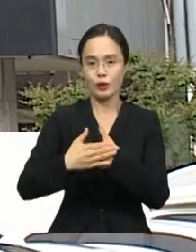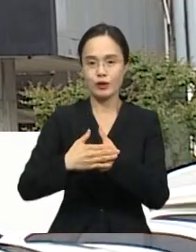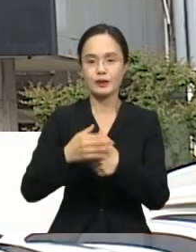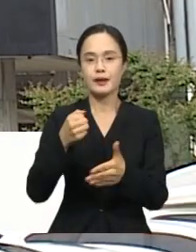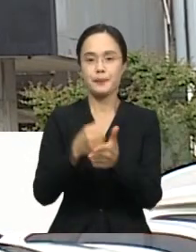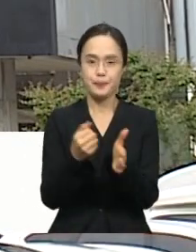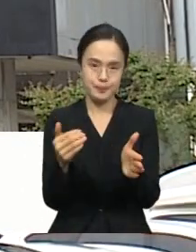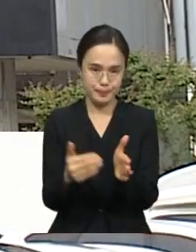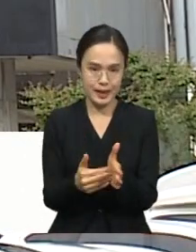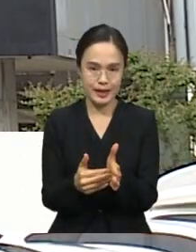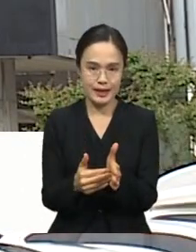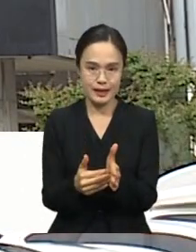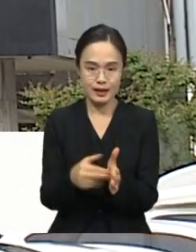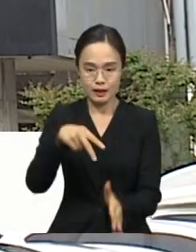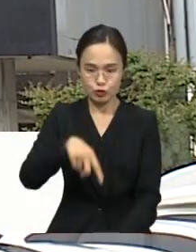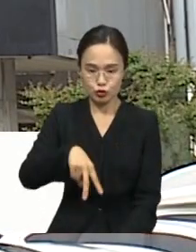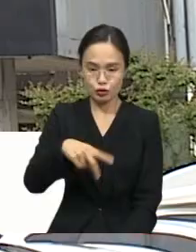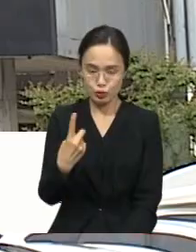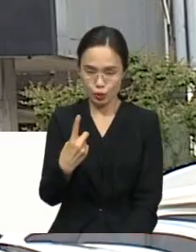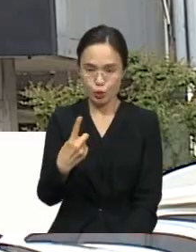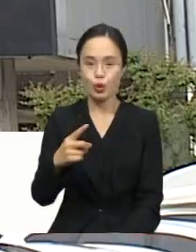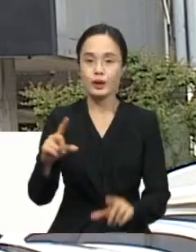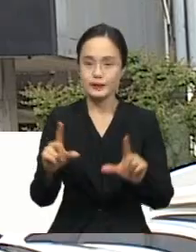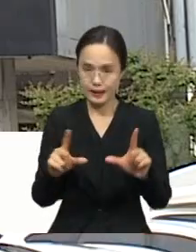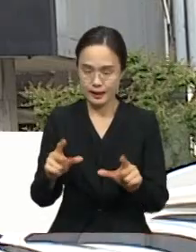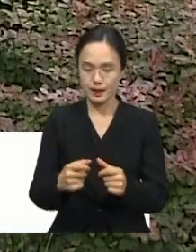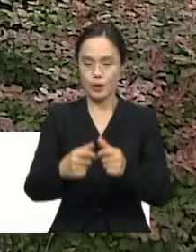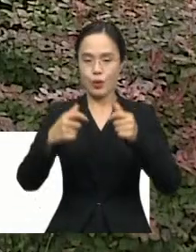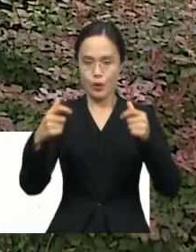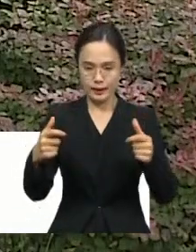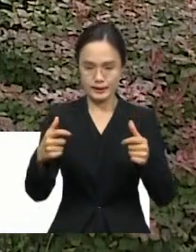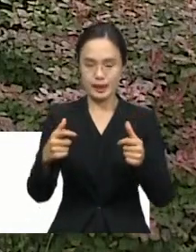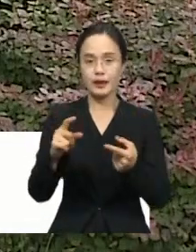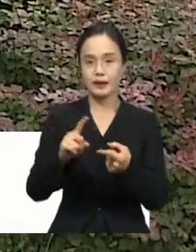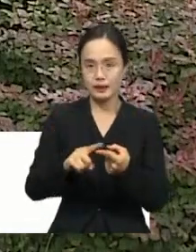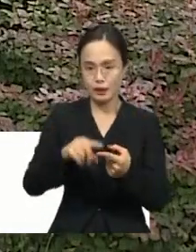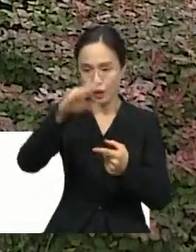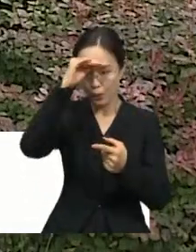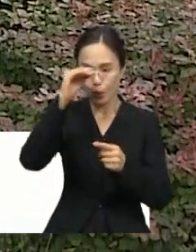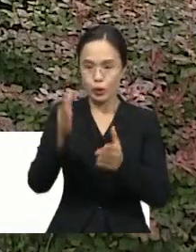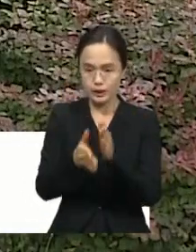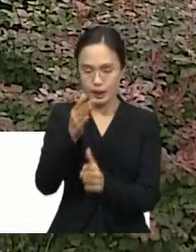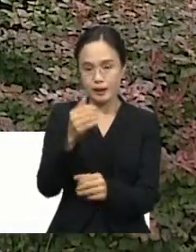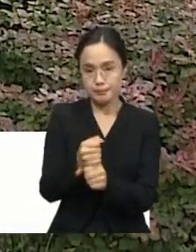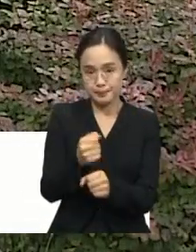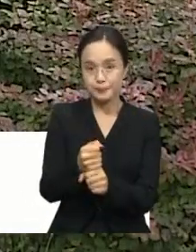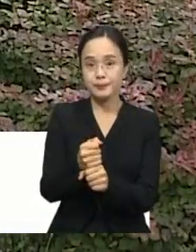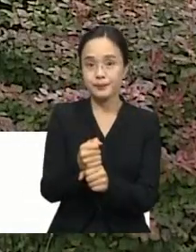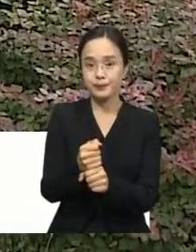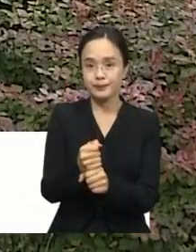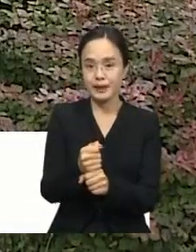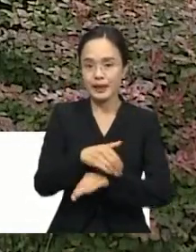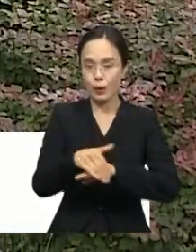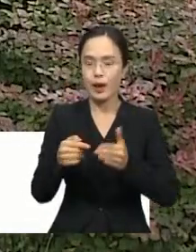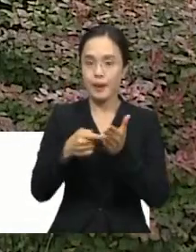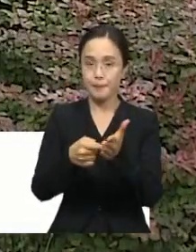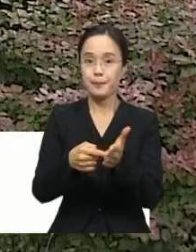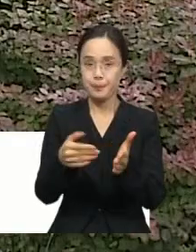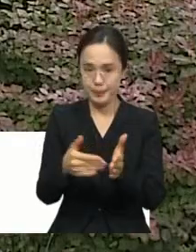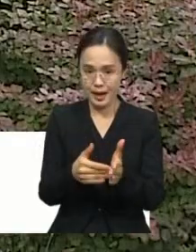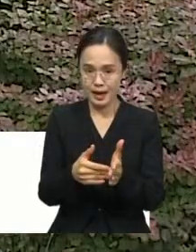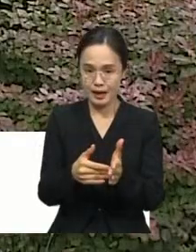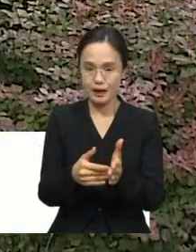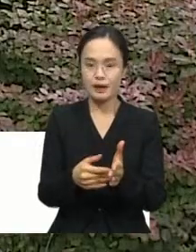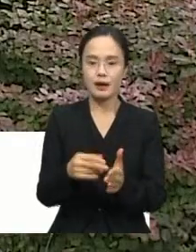이번 공모에서 수소 생태계 확장 모델을 제한했고 공모 선정에 따라 오는 2027년까지 100억 원을 투입해